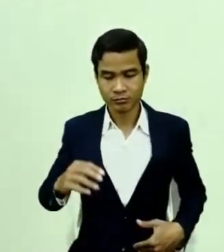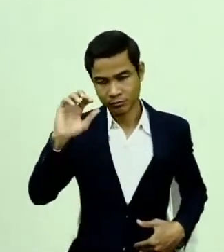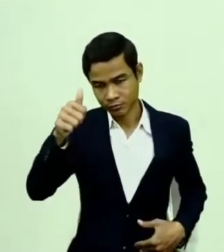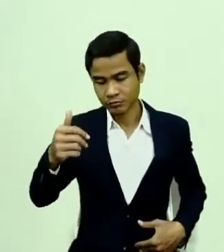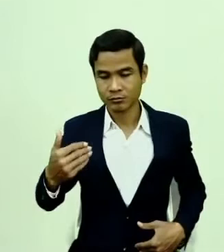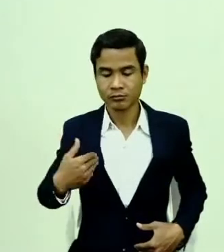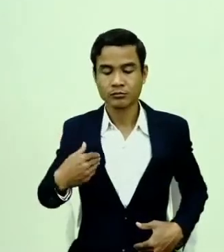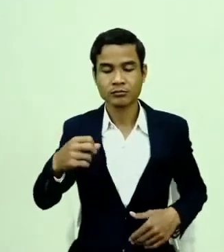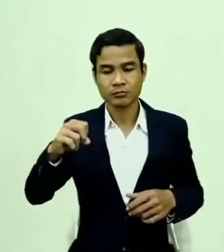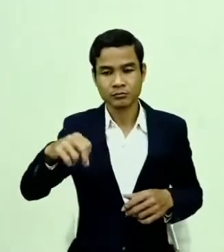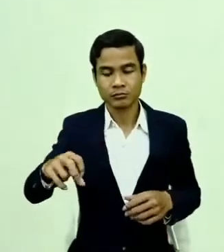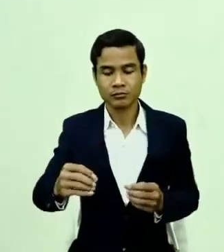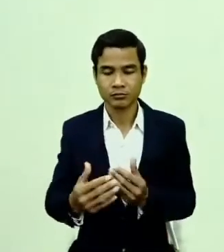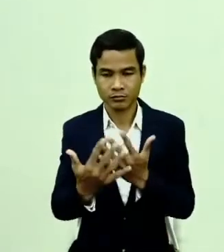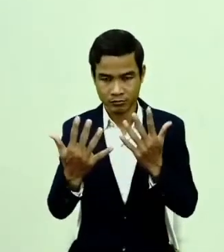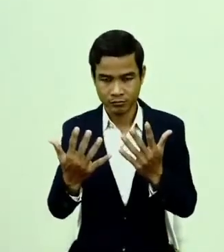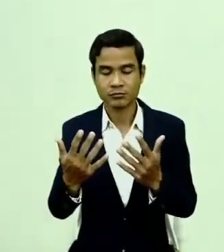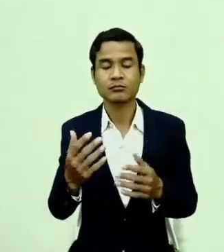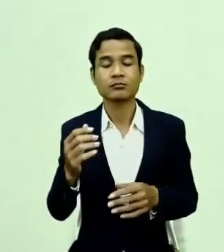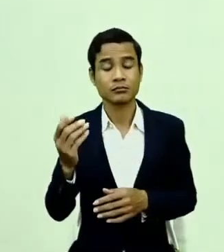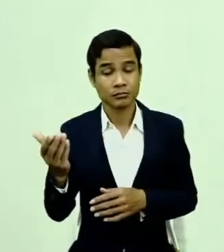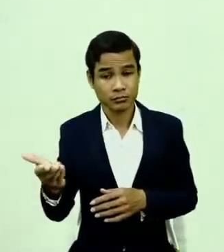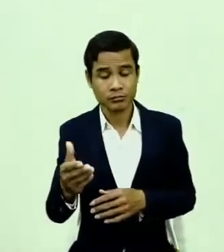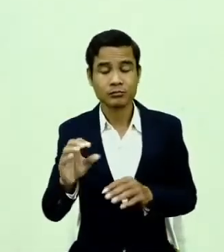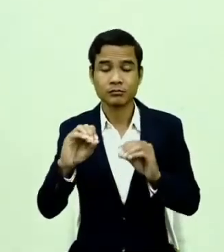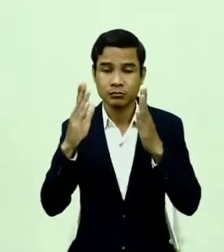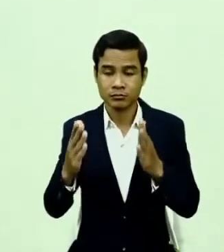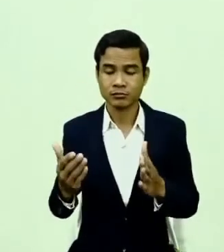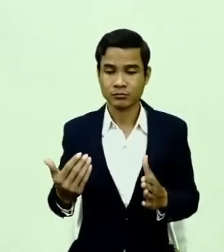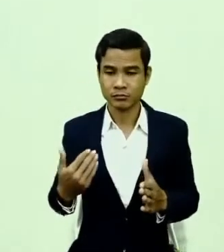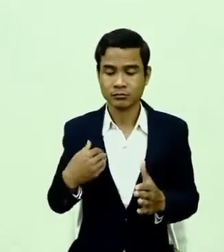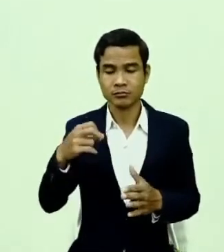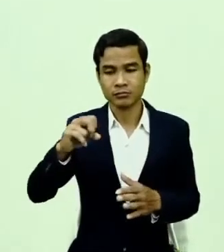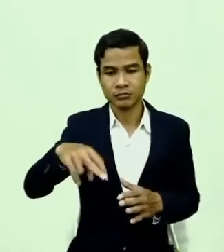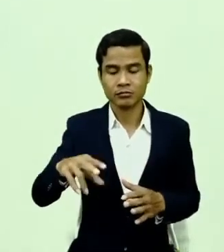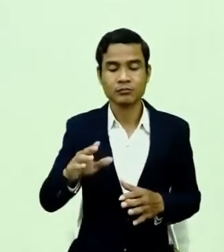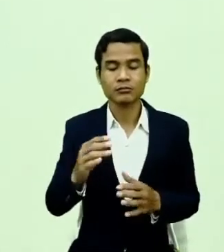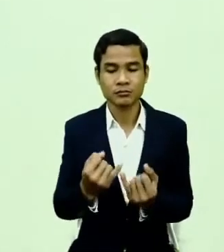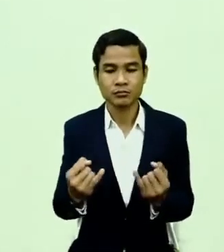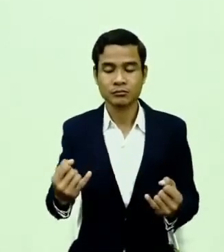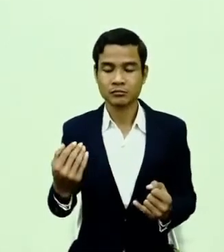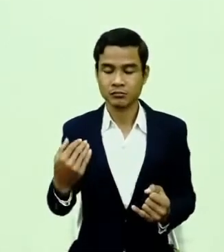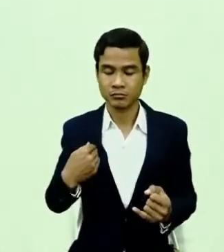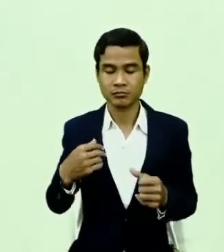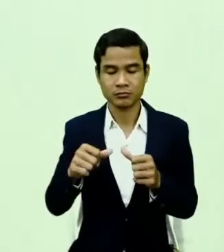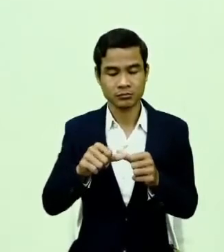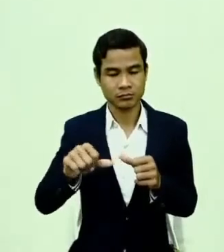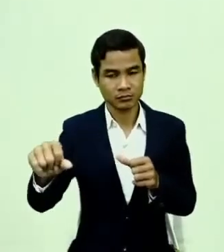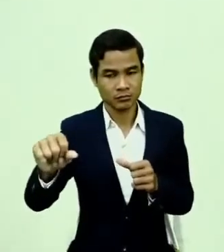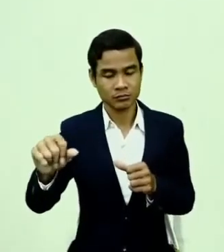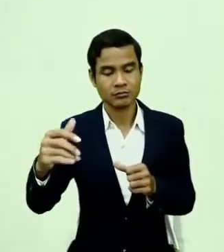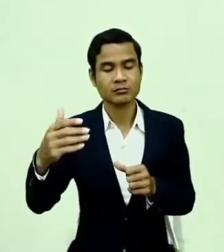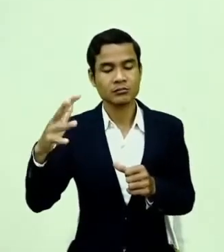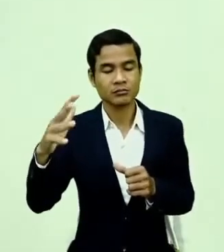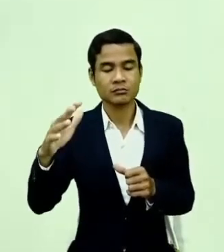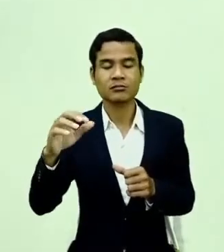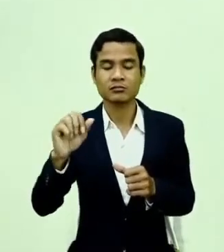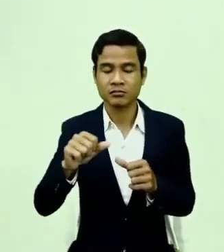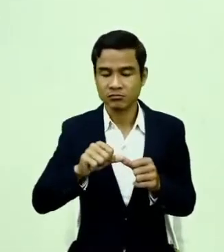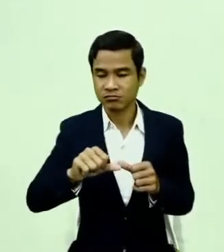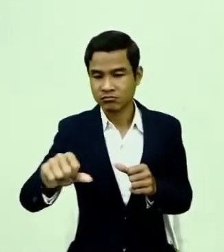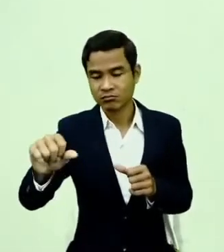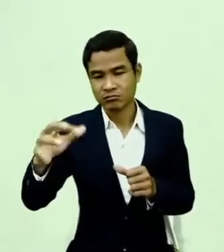mean, domroca, chitran tea. Jan, jump money cook that ha, domroca, or bako marku, at prom dine tea, junk man